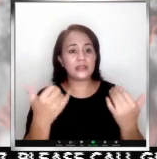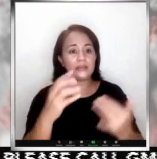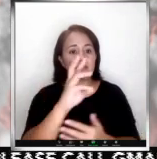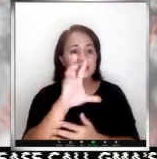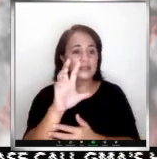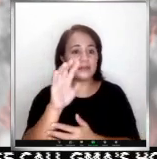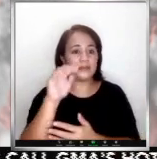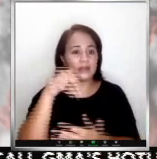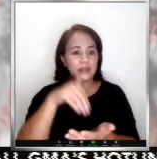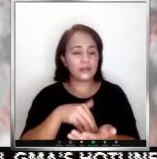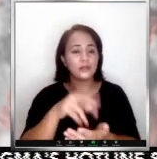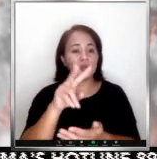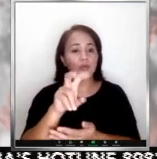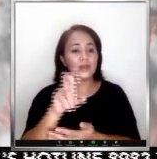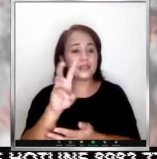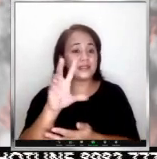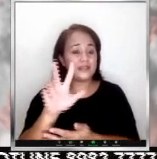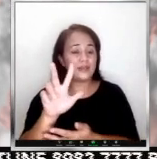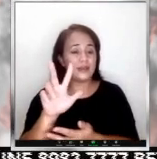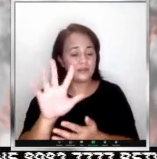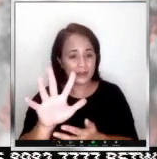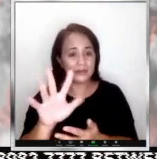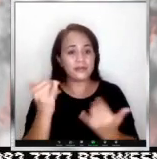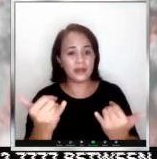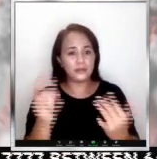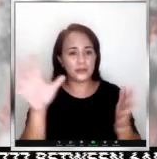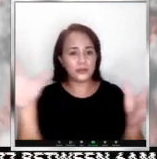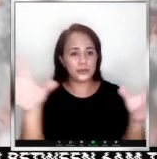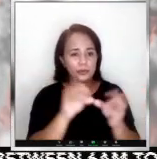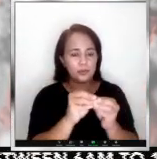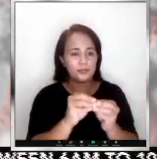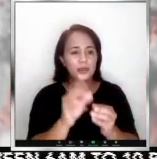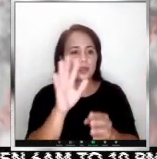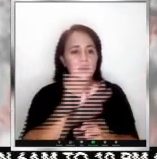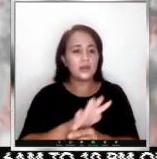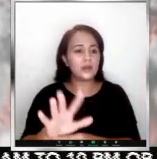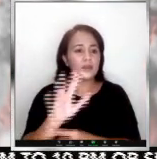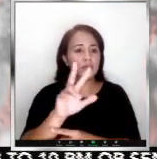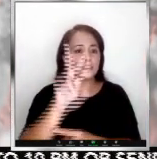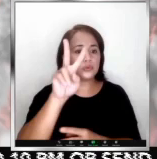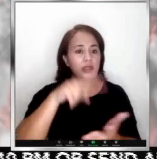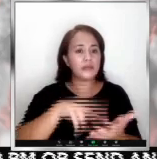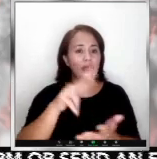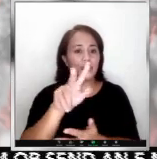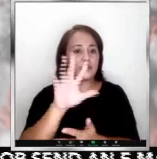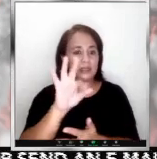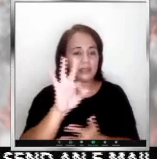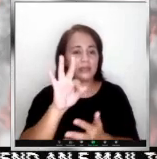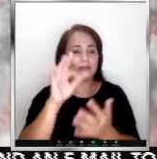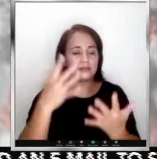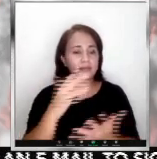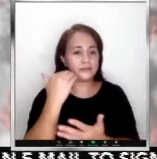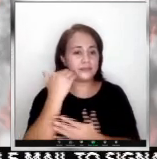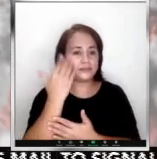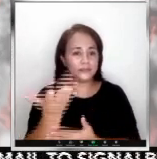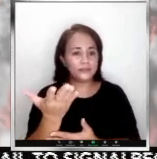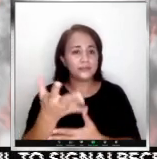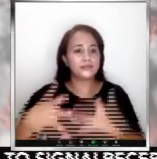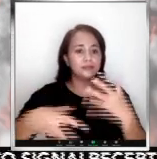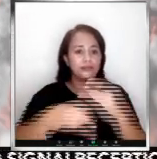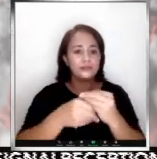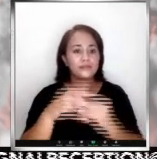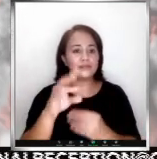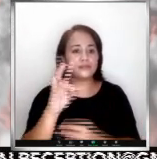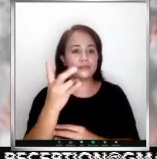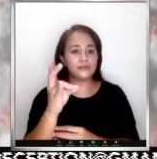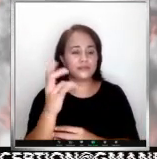65,265 na sila sa kabuuan. Umalo na sa 2,039 ang mga namatay matapos madagdagan ng 17. Sa mga bagong